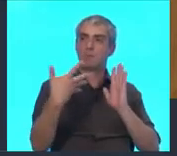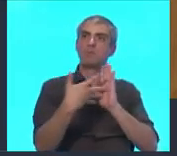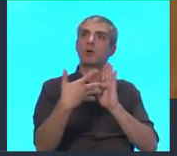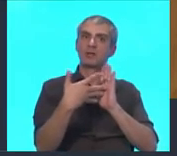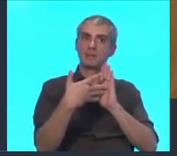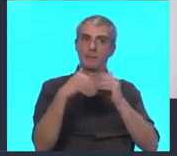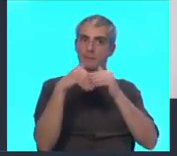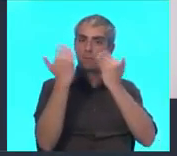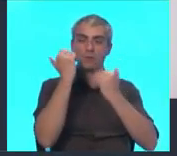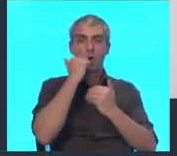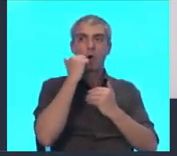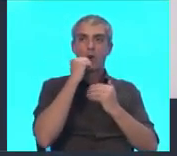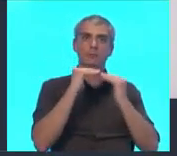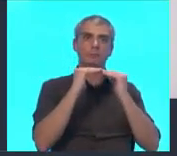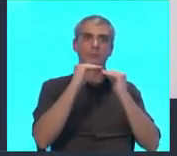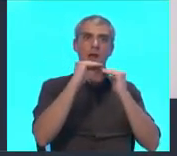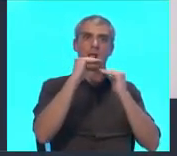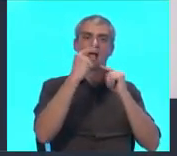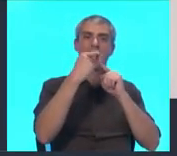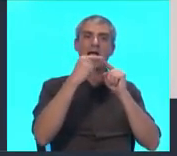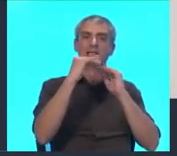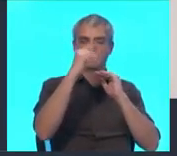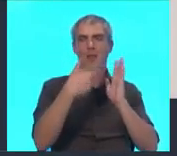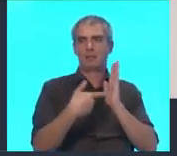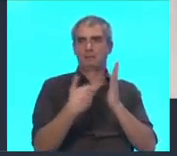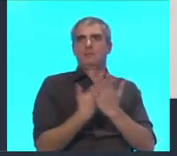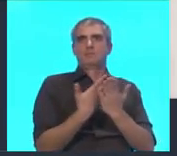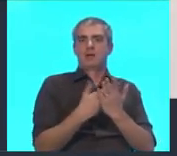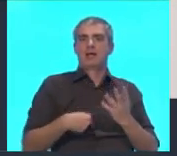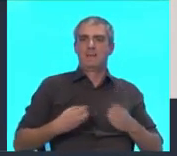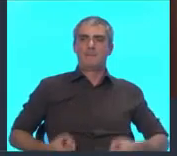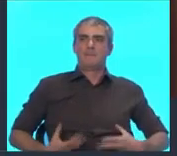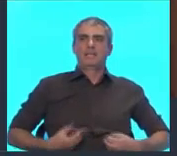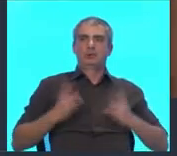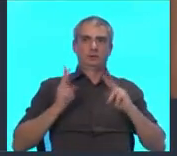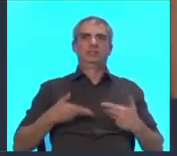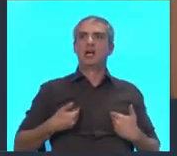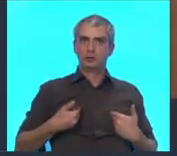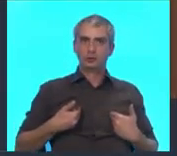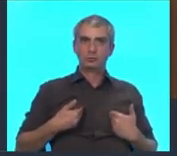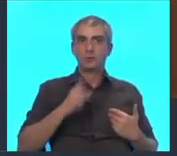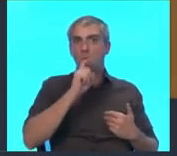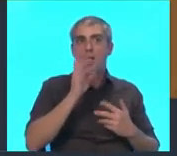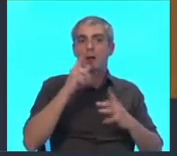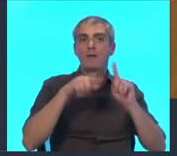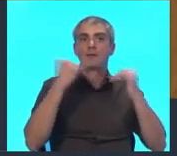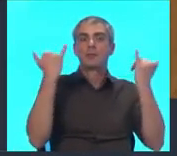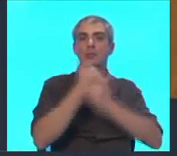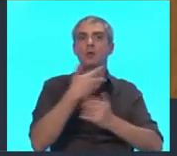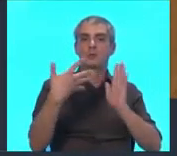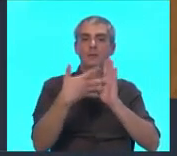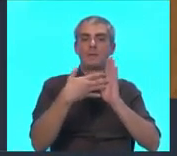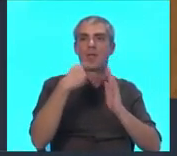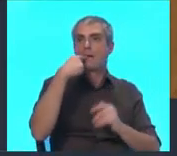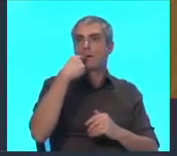בבוקר כל יום, עלייה מסוימת של חצי מעלה מצביעה על ביוץ. אבל יכולות להיות טעויות במדידת הטמפרטורה, יכולה